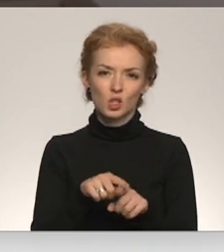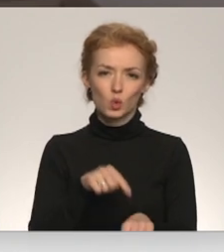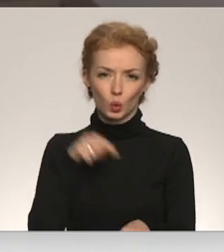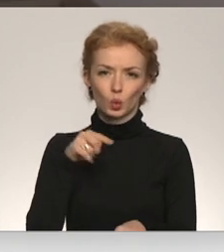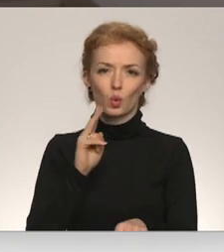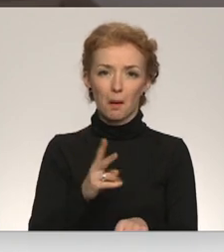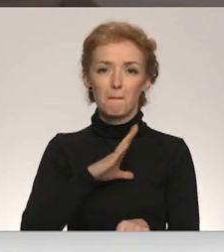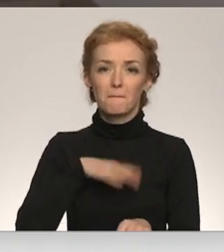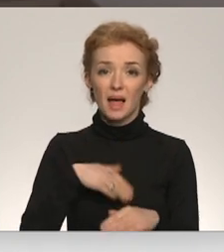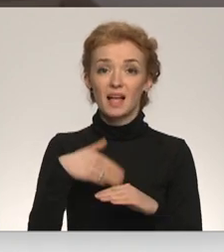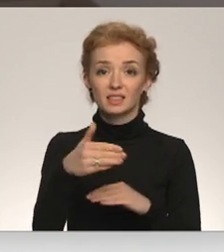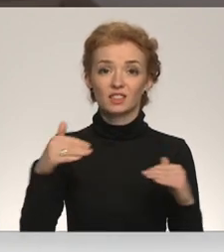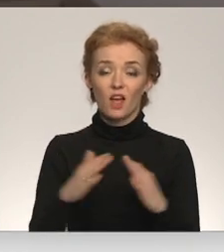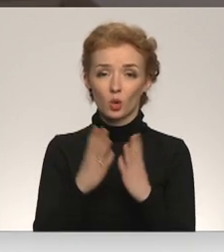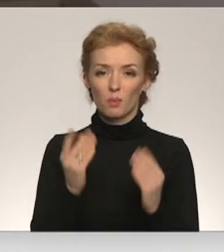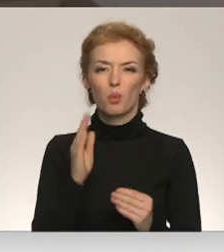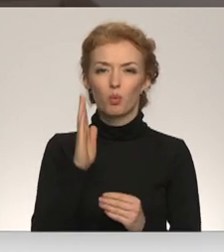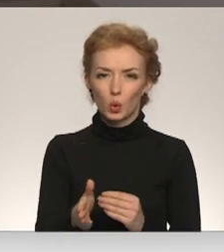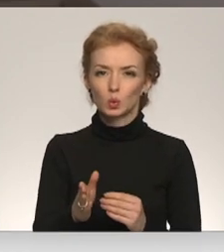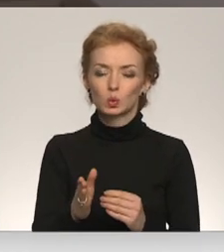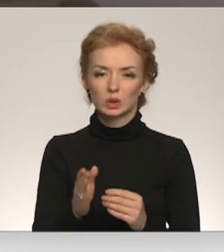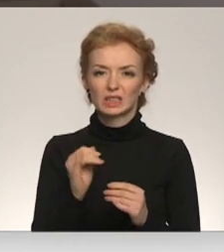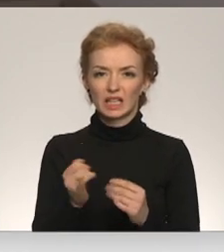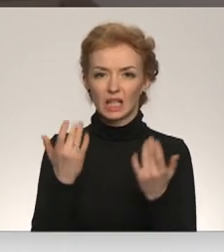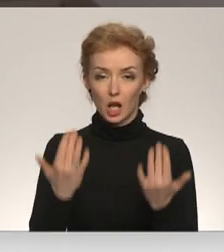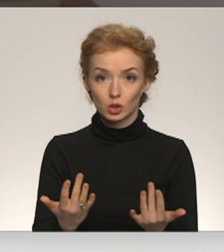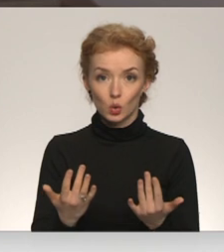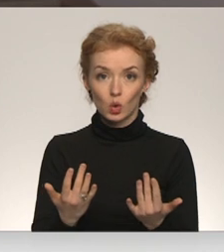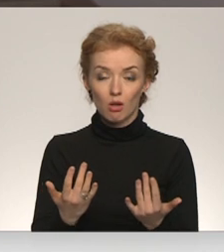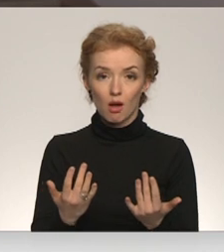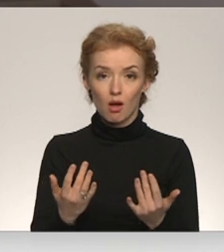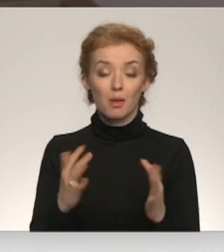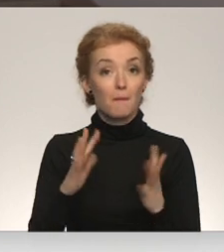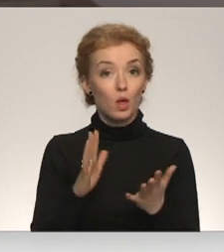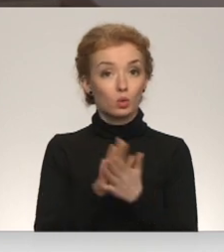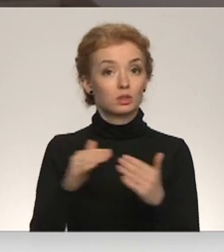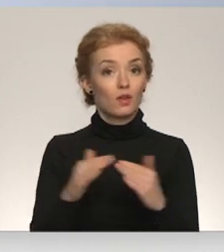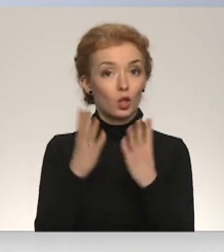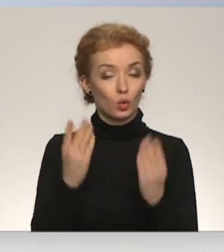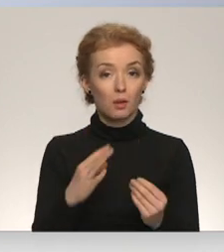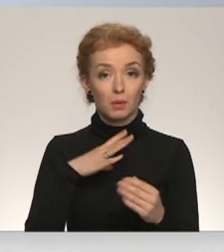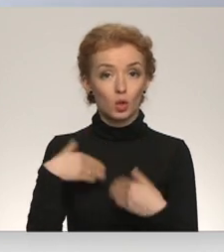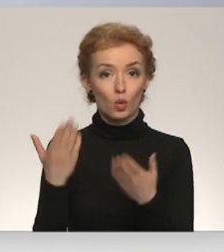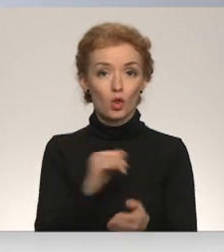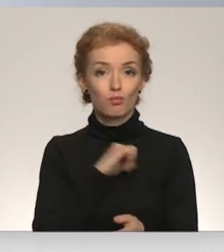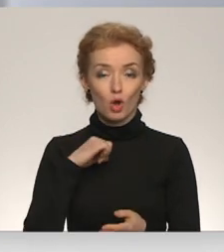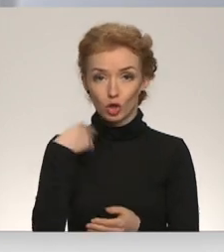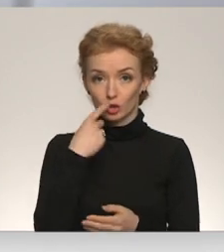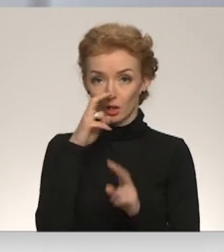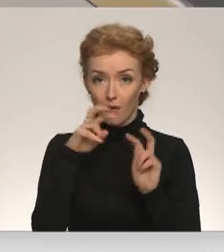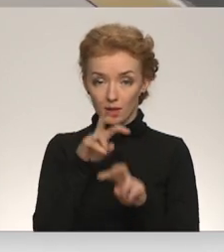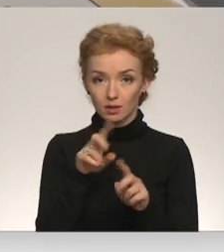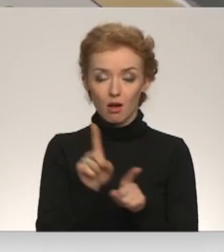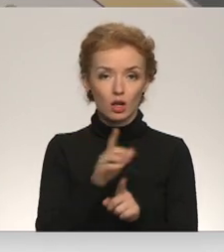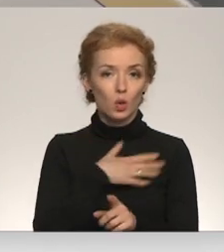tām svētku dienām, bet uz svētku dienām tika doti testi, paštesti. Ļoti stingri